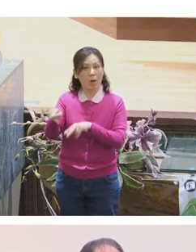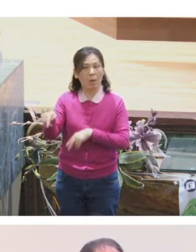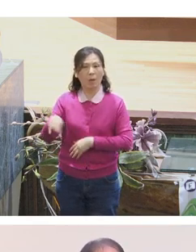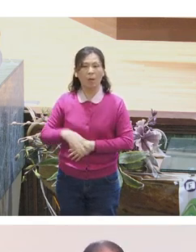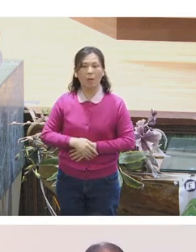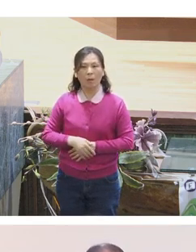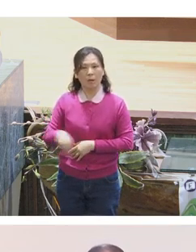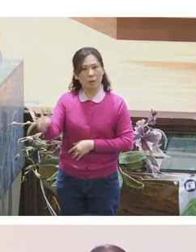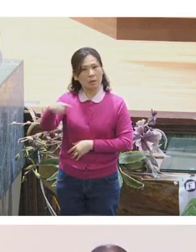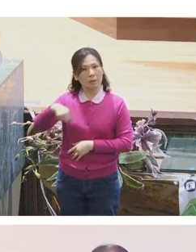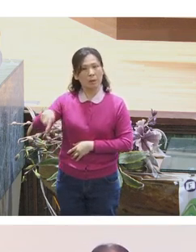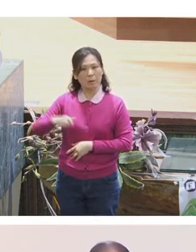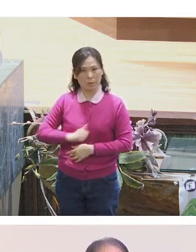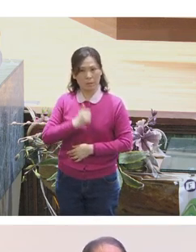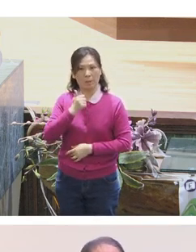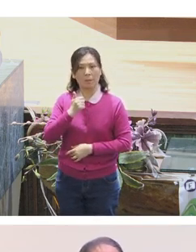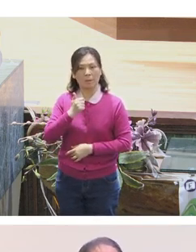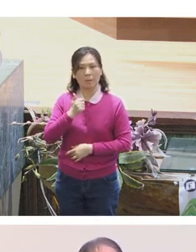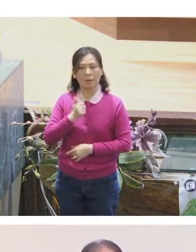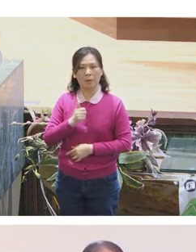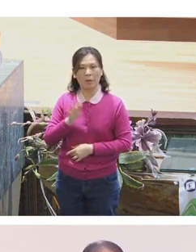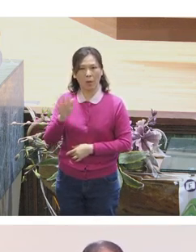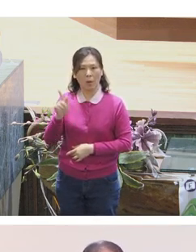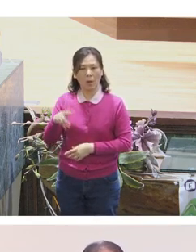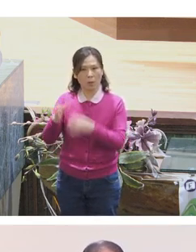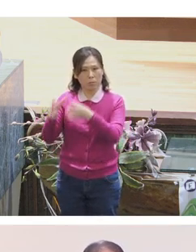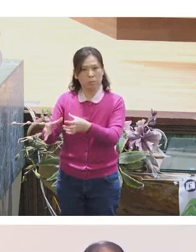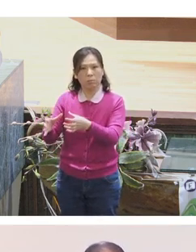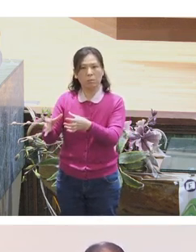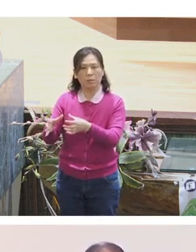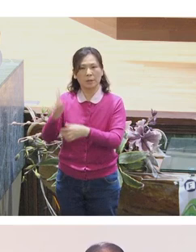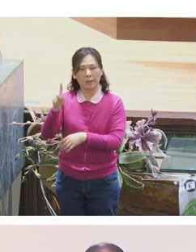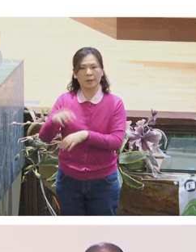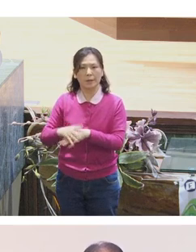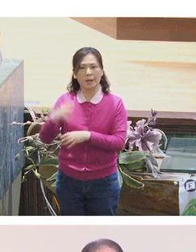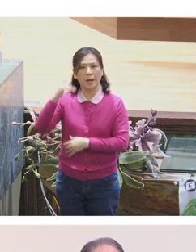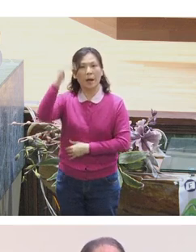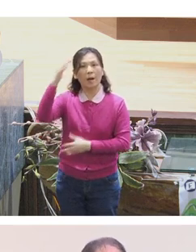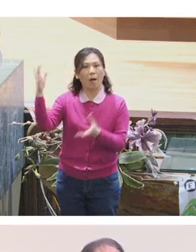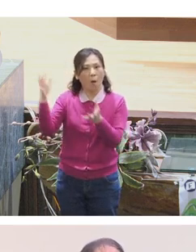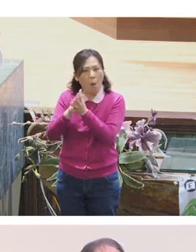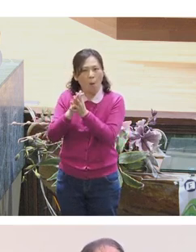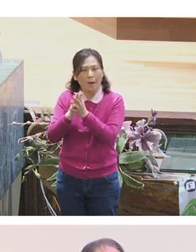正去建制了一个高压蒸汽的